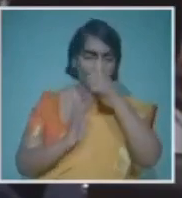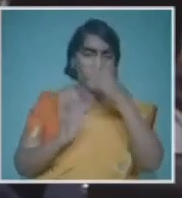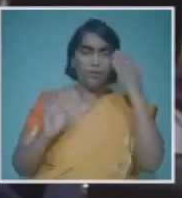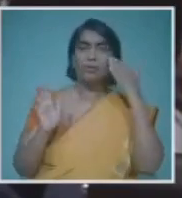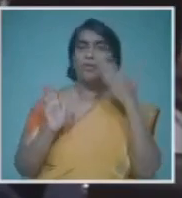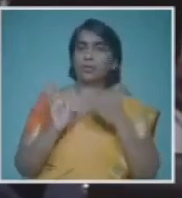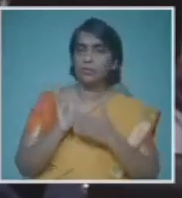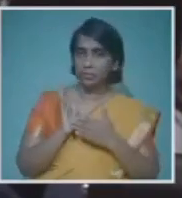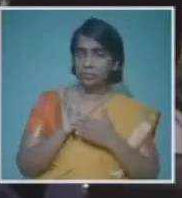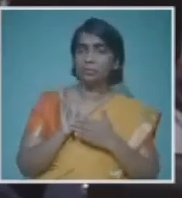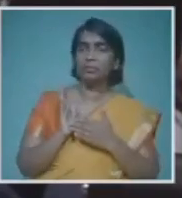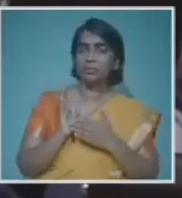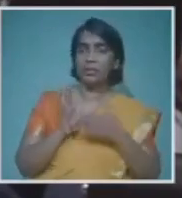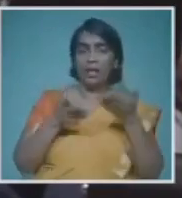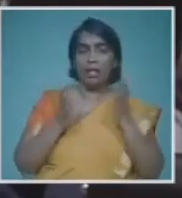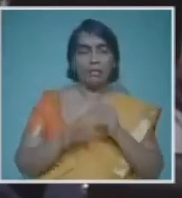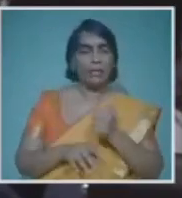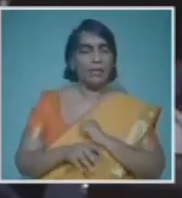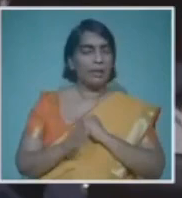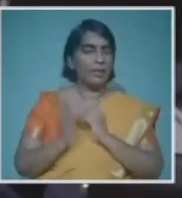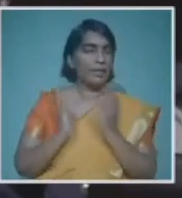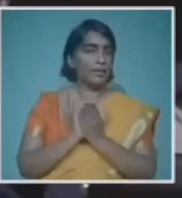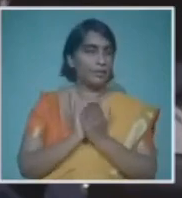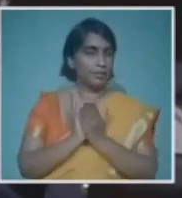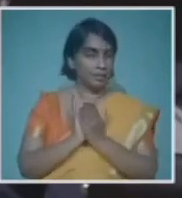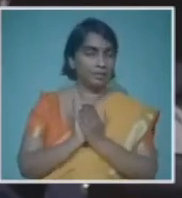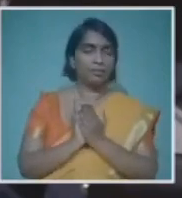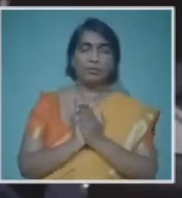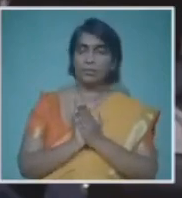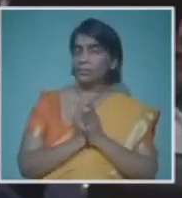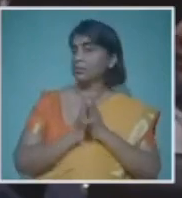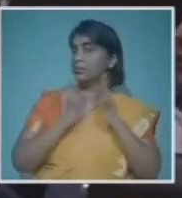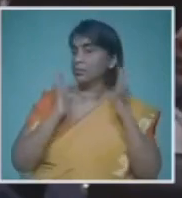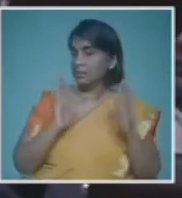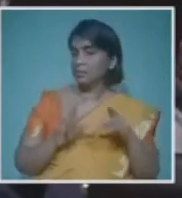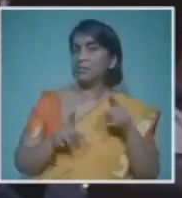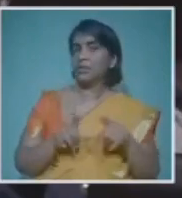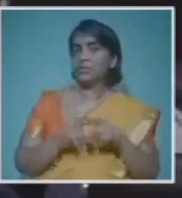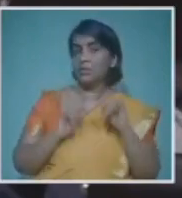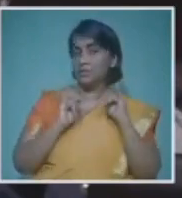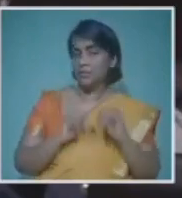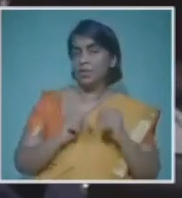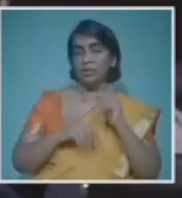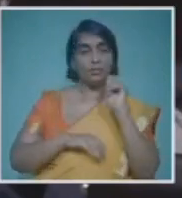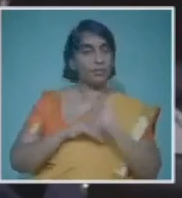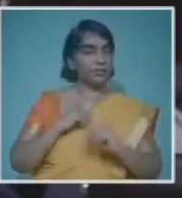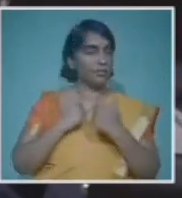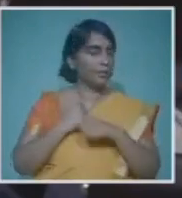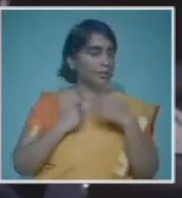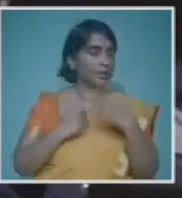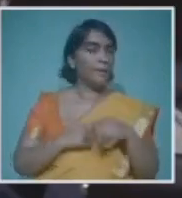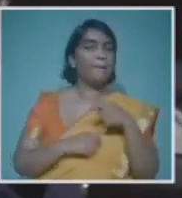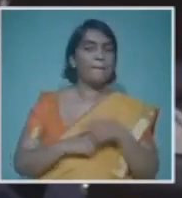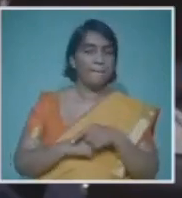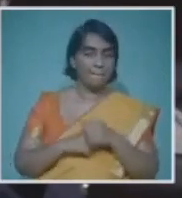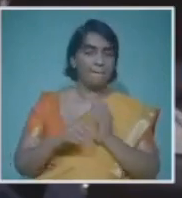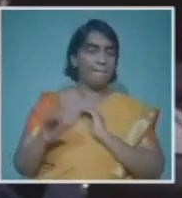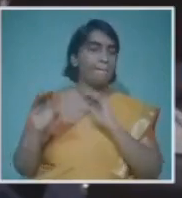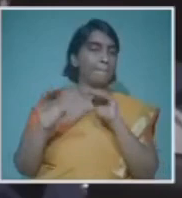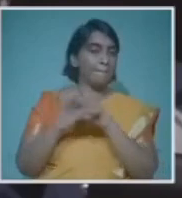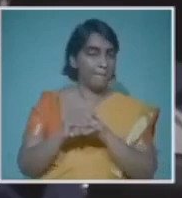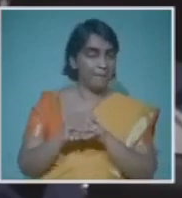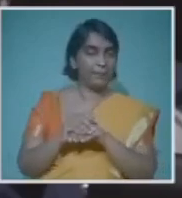සම්බන්ධව අන්තිම කැමැති පත්‍ර පිළිබඳව ඉතා විශාල වශයෙන් කූටලේකන සකස් කරලා මේවට සදායක